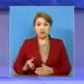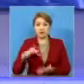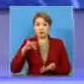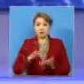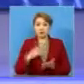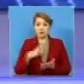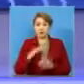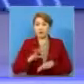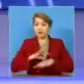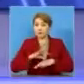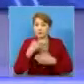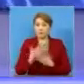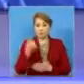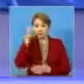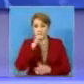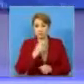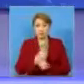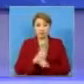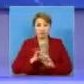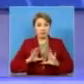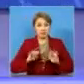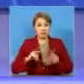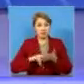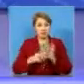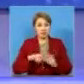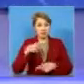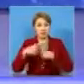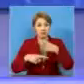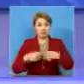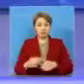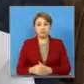отчитались о проведенной в текущем году работе и рассказали о планах на будущее.